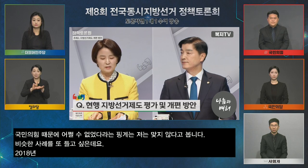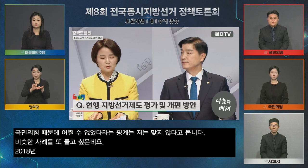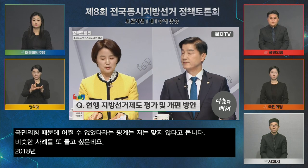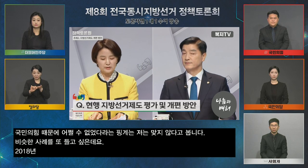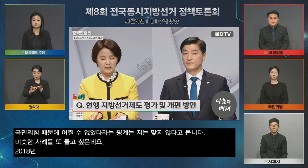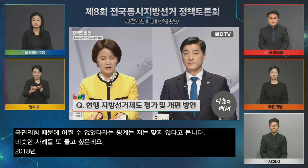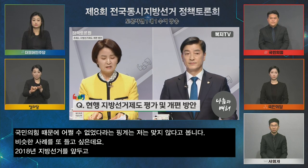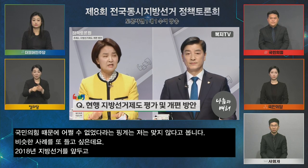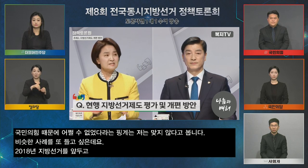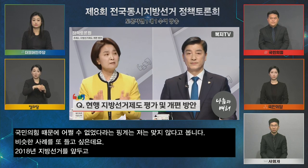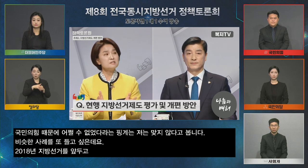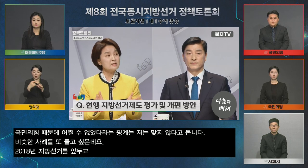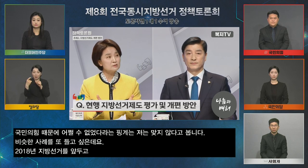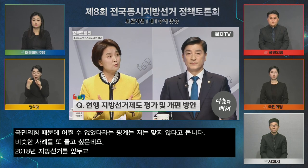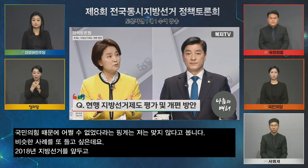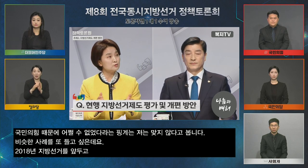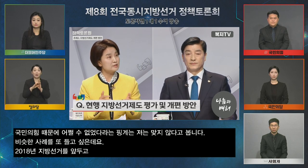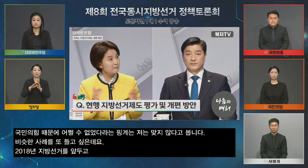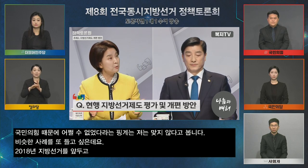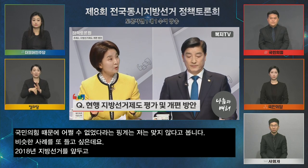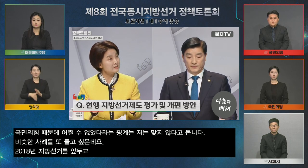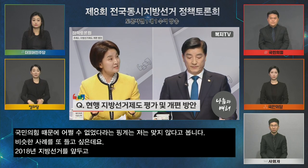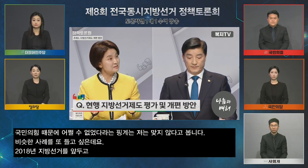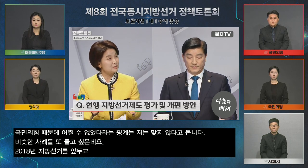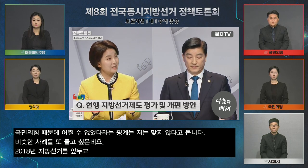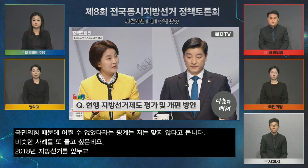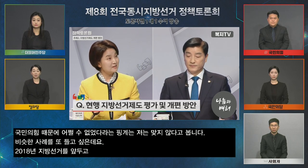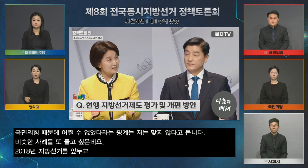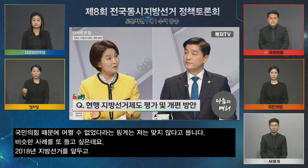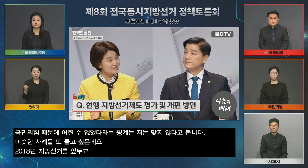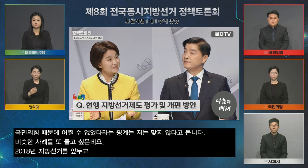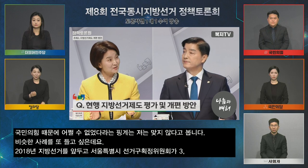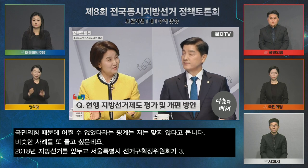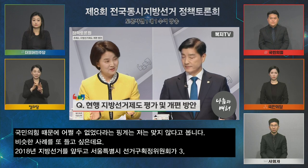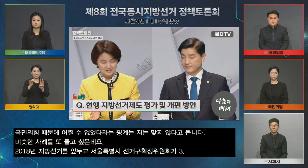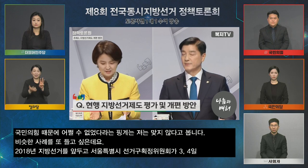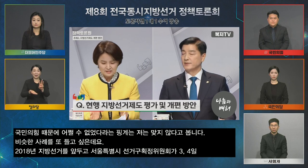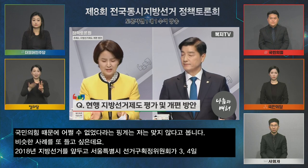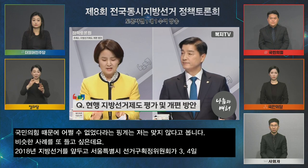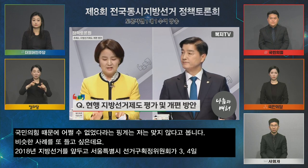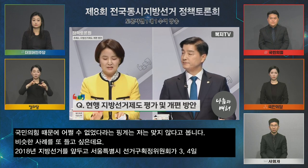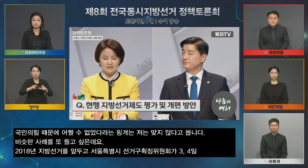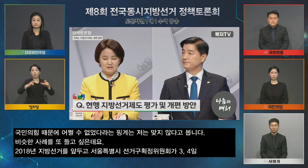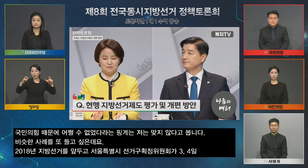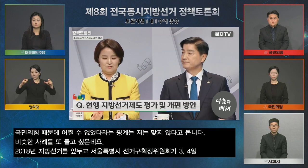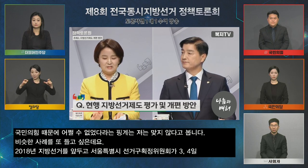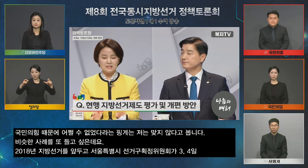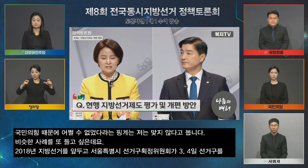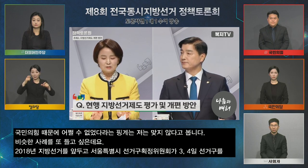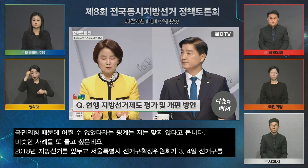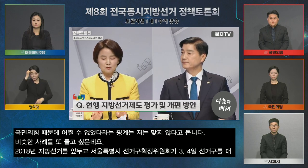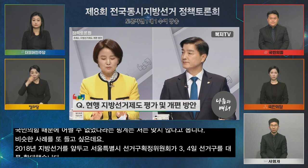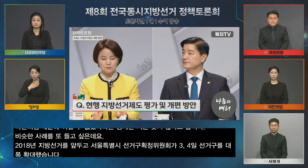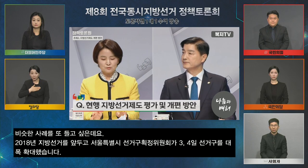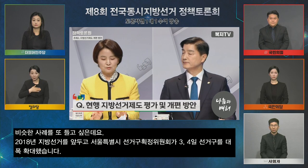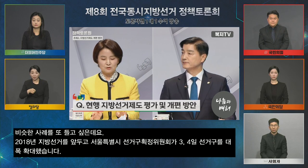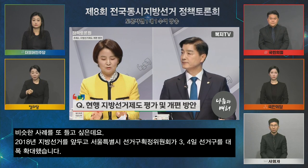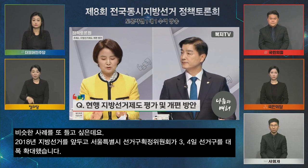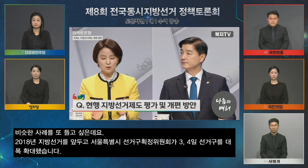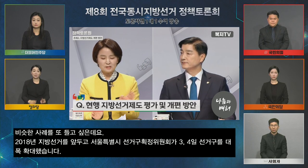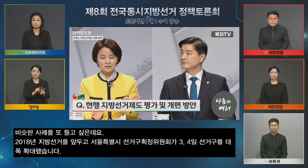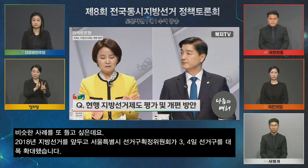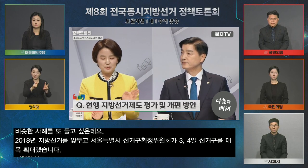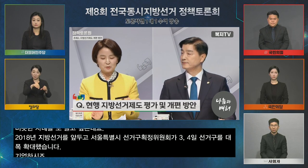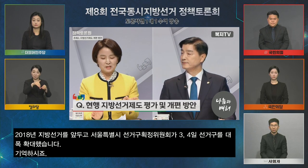선거구 획정위원회가 3, 4인 선거구를 대폭 확대했습니다. 기억하시죠? 그런데 2인 선거구